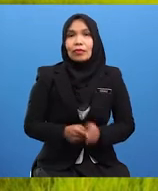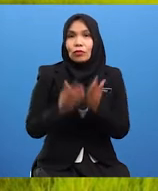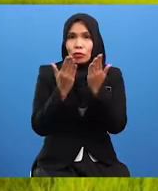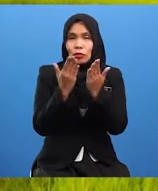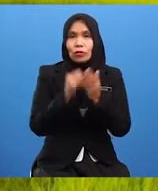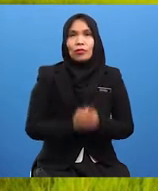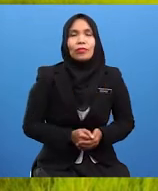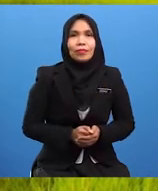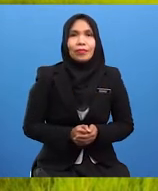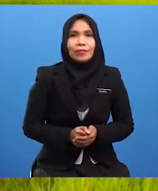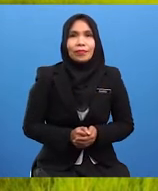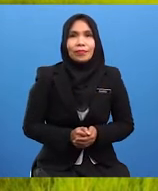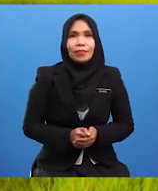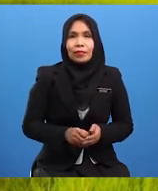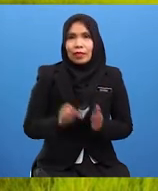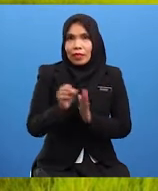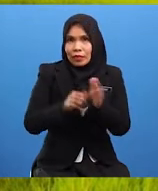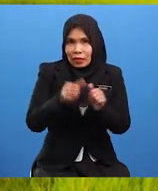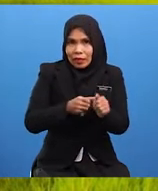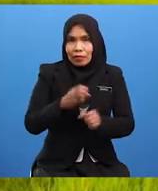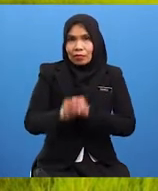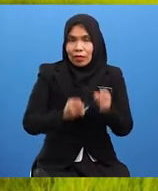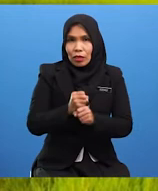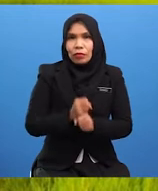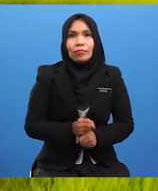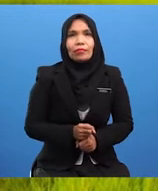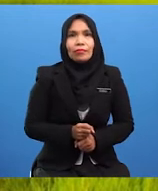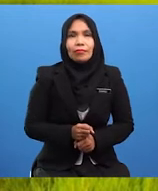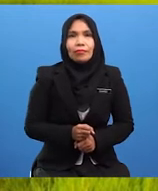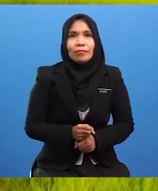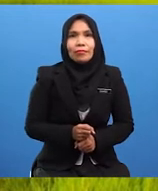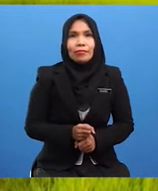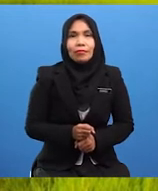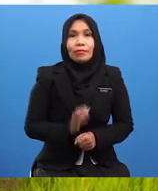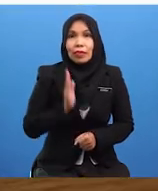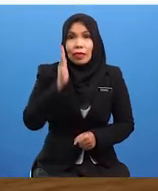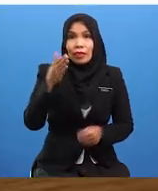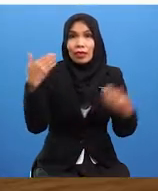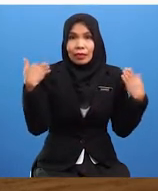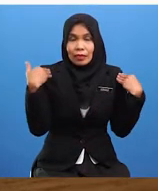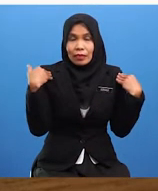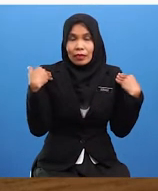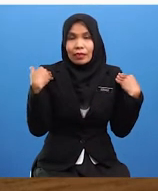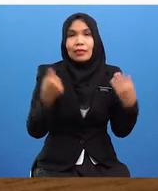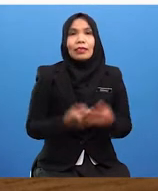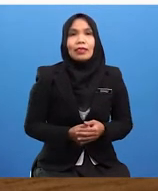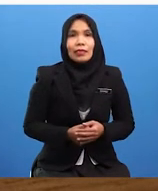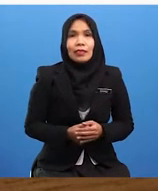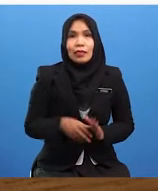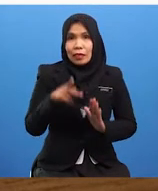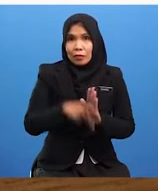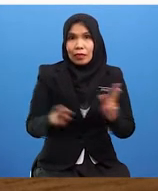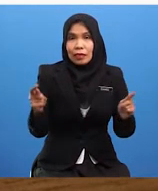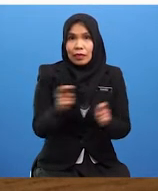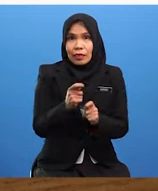kemestian. Setiap tahun, pasti akan diadakan pertandingan unduk